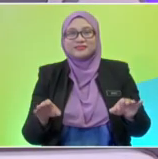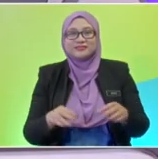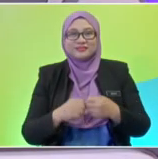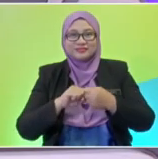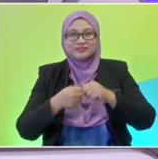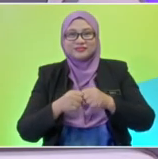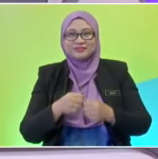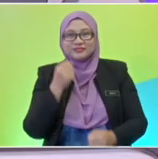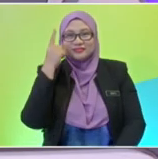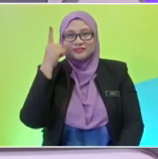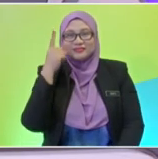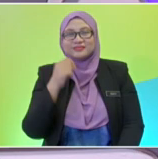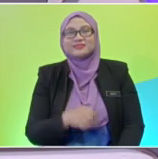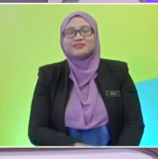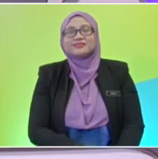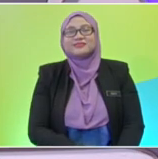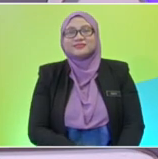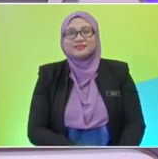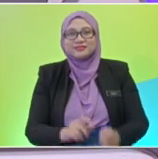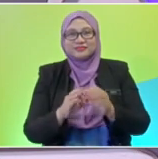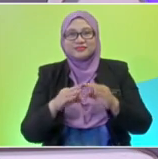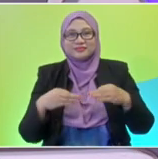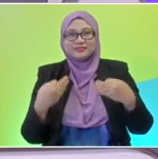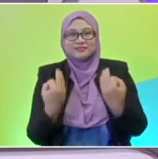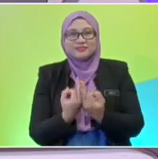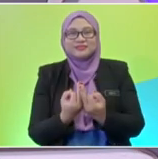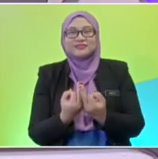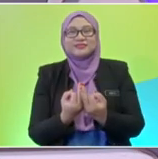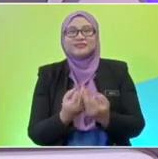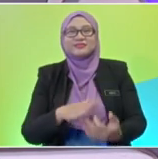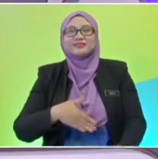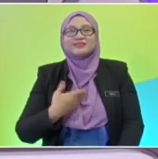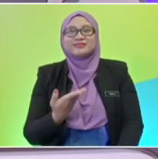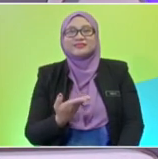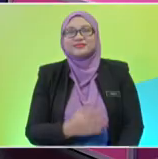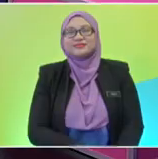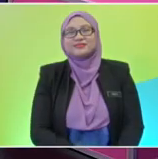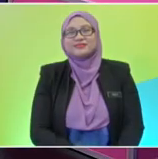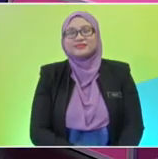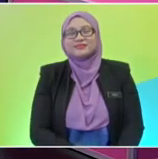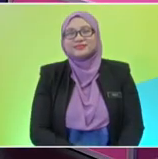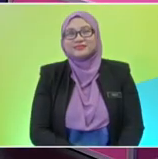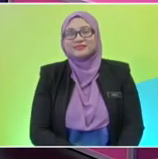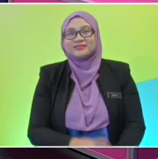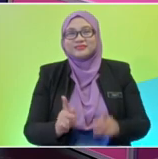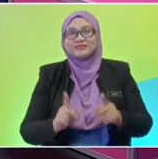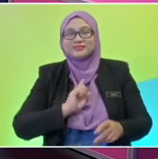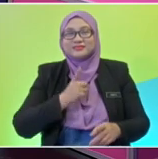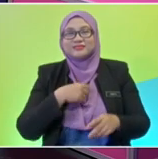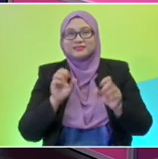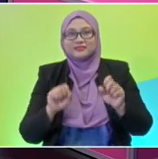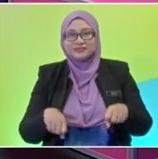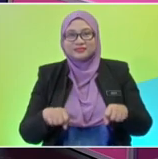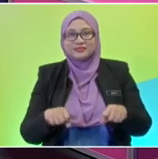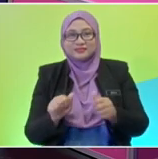yang ketiga keluarga bahagia akhirnya gue akan begitu sebab kalau kita boleh menggerakkan konflik